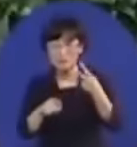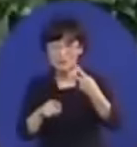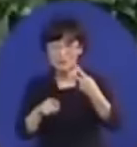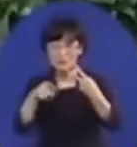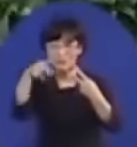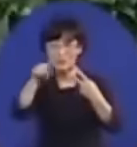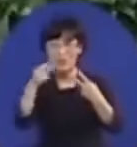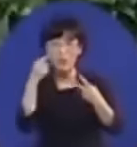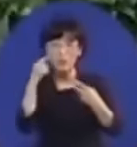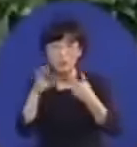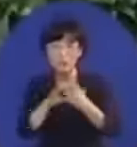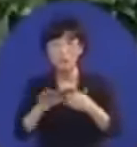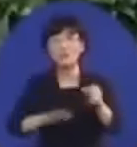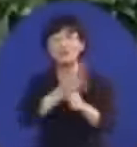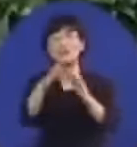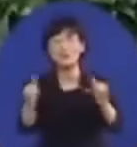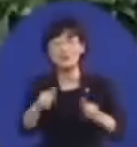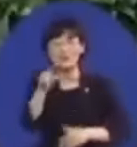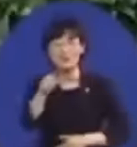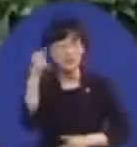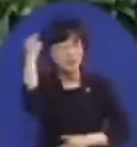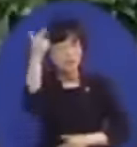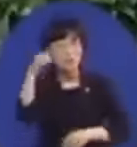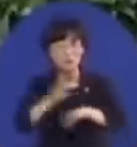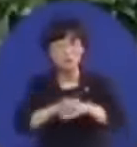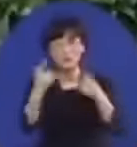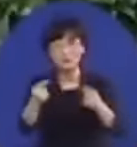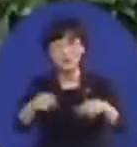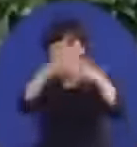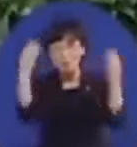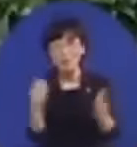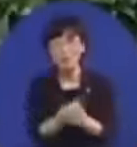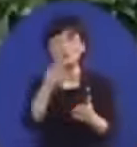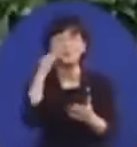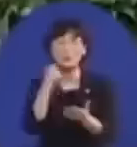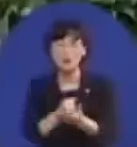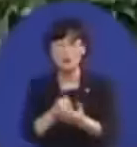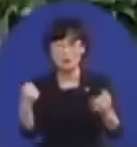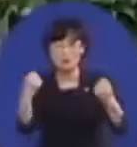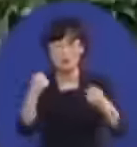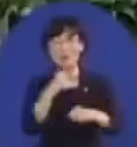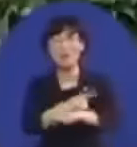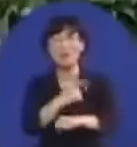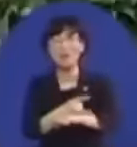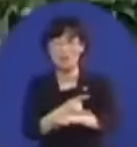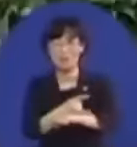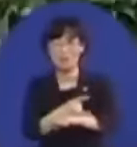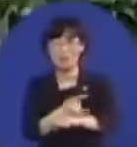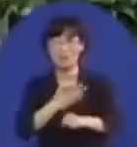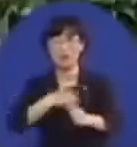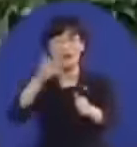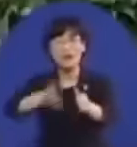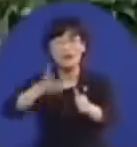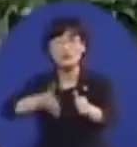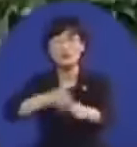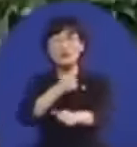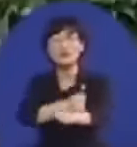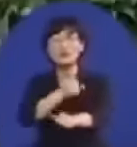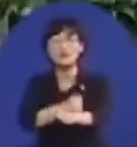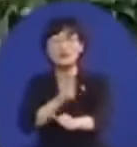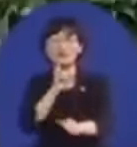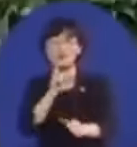2절에 사랑하는 자여 내 영혼이 잘됨같이 내가 범사에 잘되고 강건하기를 내가 간구하노라.